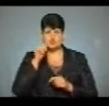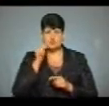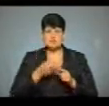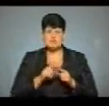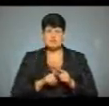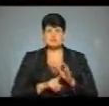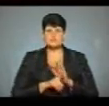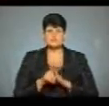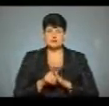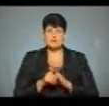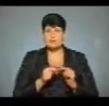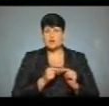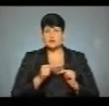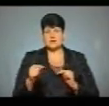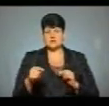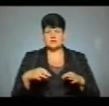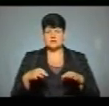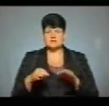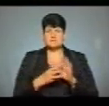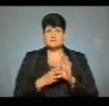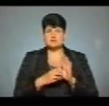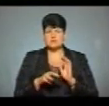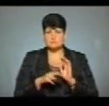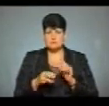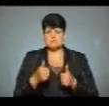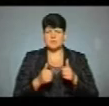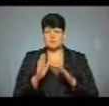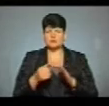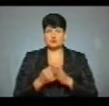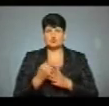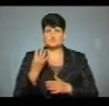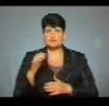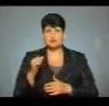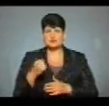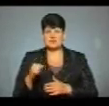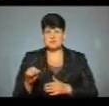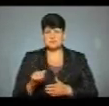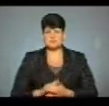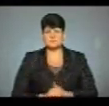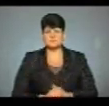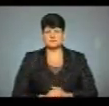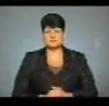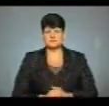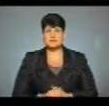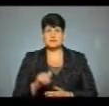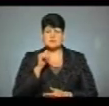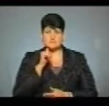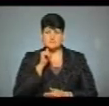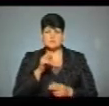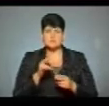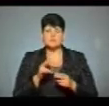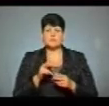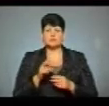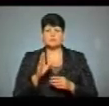старту. Протяжність траси – 800 метрів. Змагання триватимуть до 4 серпня. Офіційні заїзди розпочнуться завтра. Тернопільську